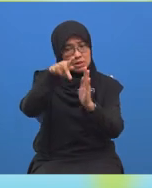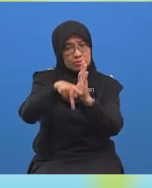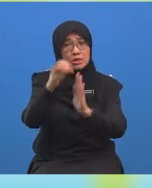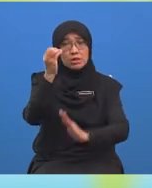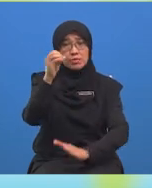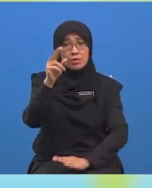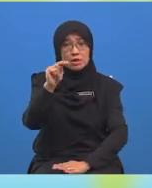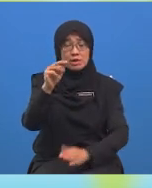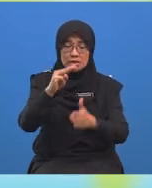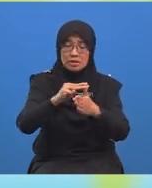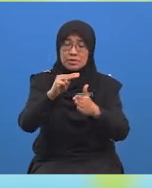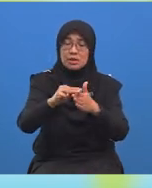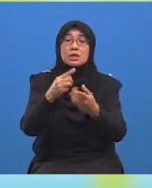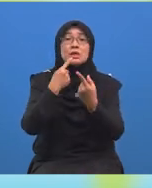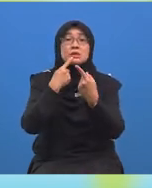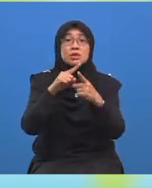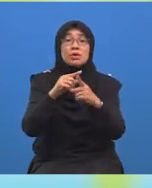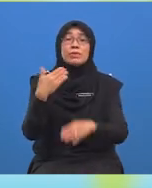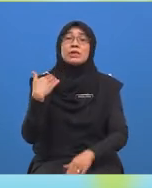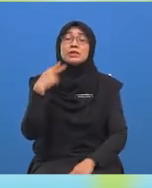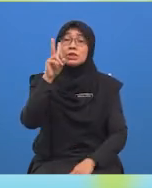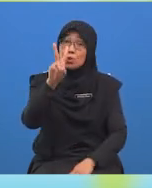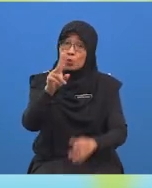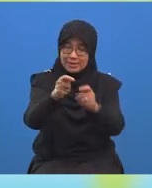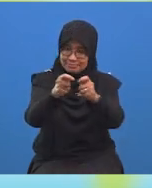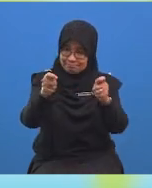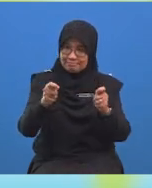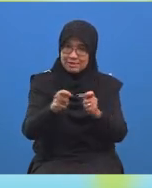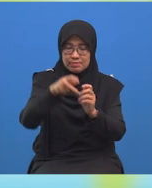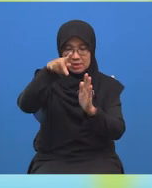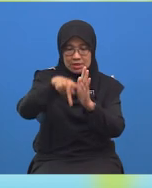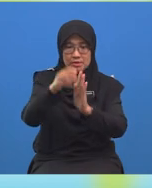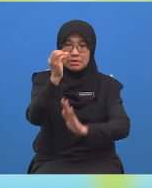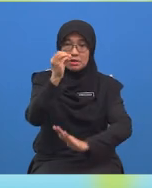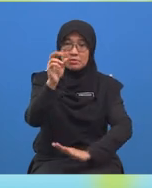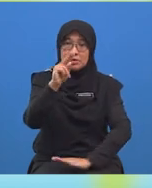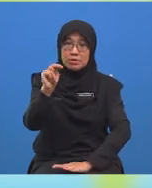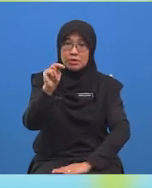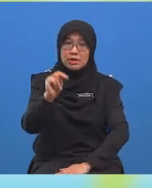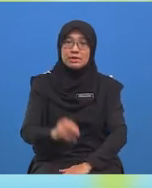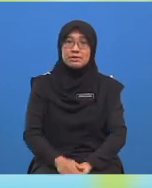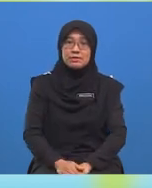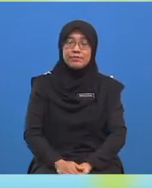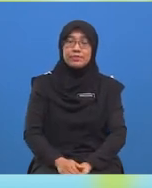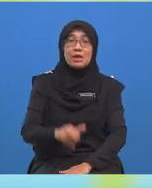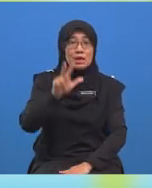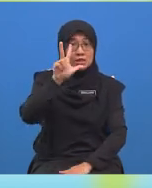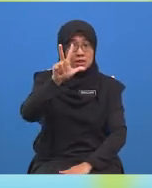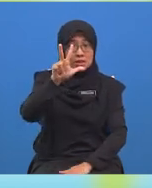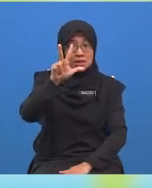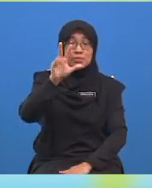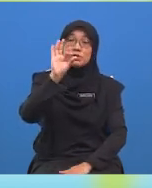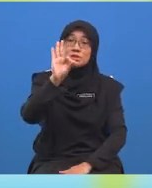perpuluhan. Maka jawapan akhir ada dua tempat perpuluhan, iaitu